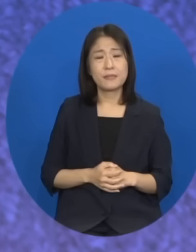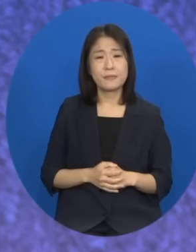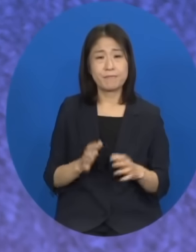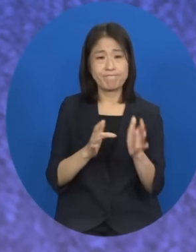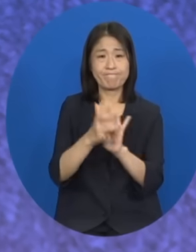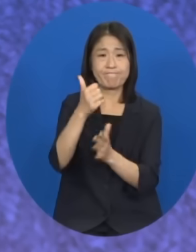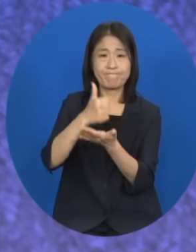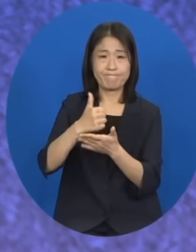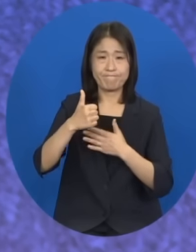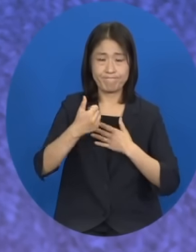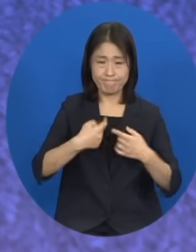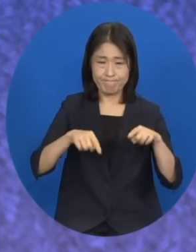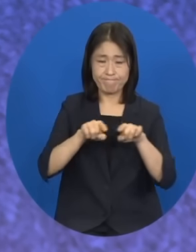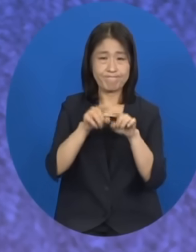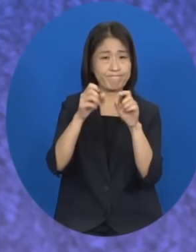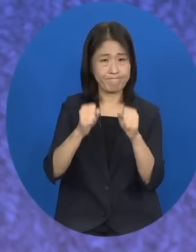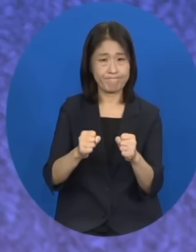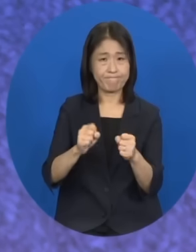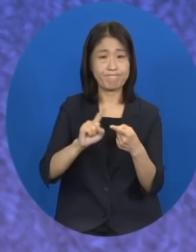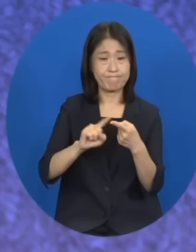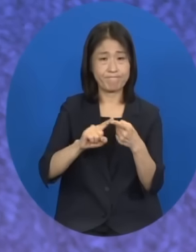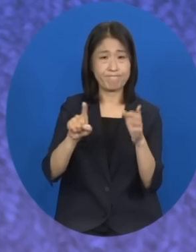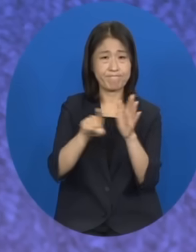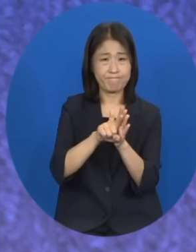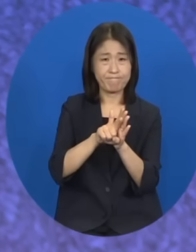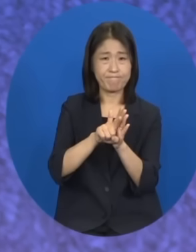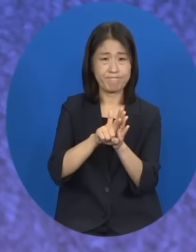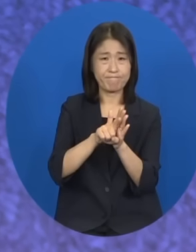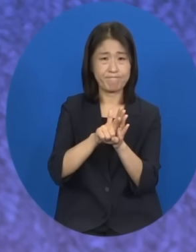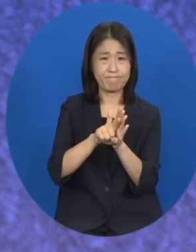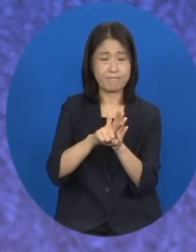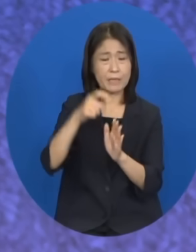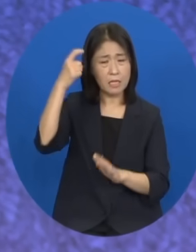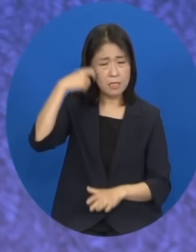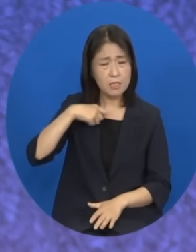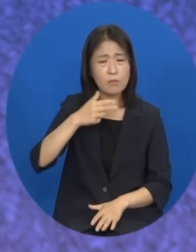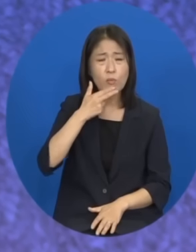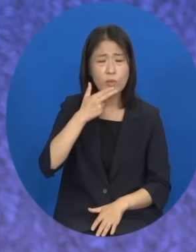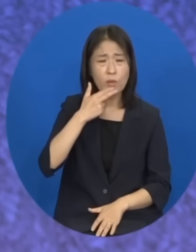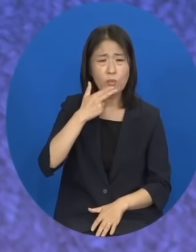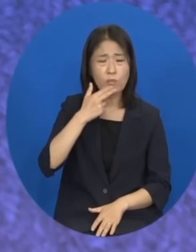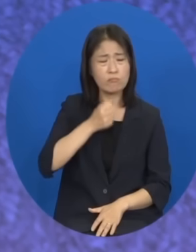예수님께서 함께 하시는 것이 믿어지지 않는다고 탄식하지 마세요.